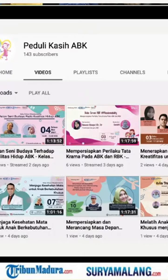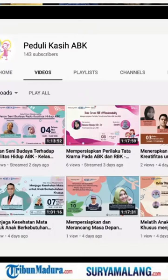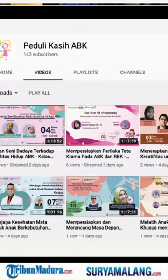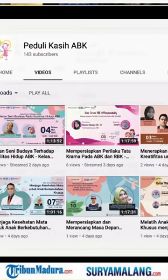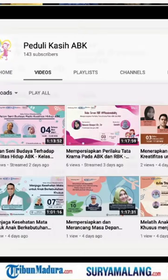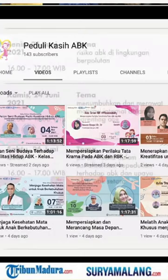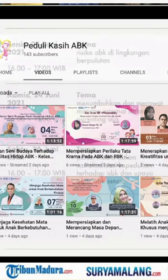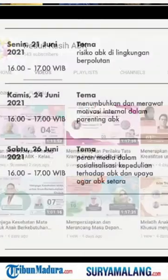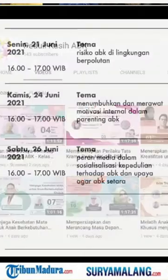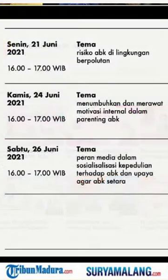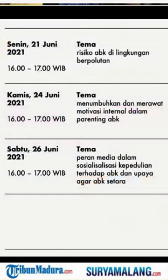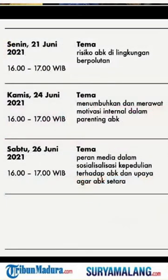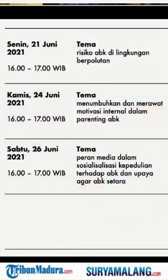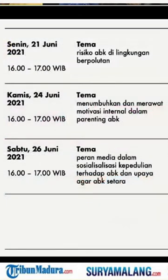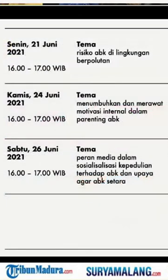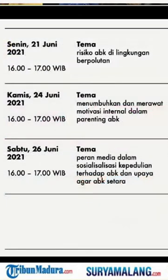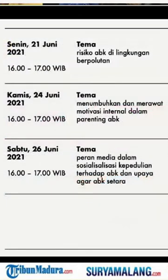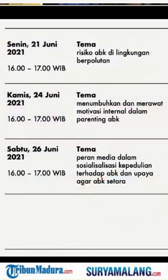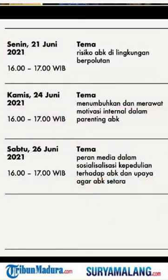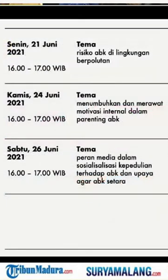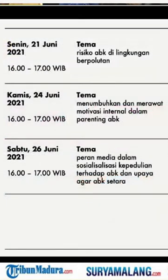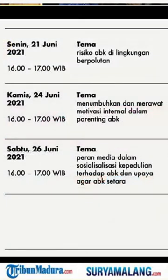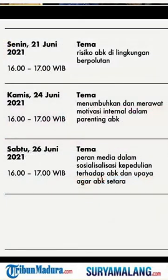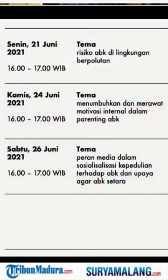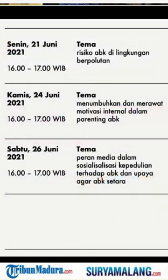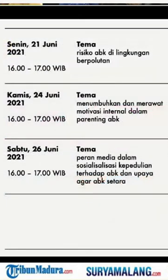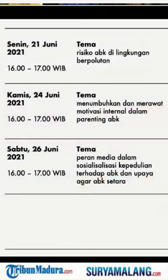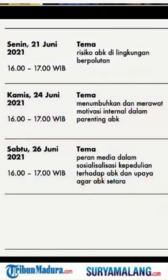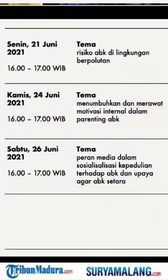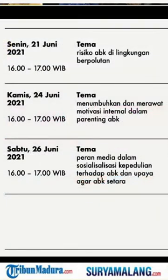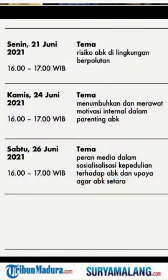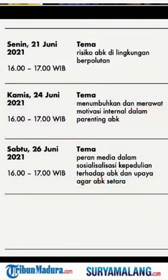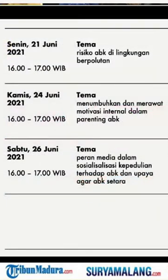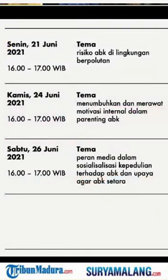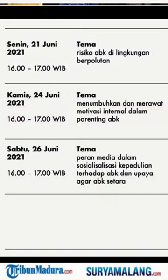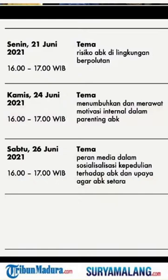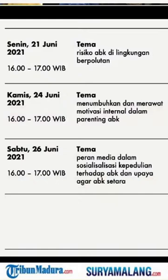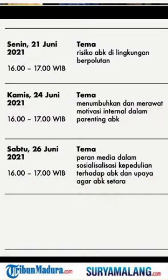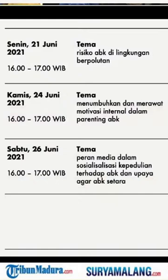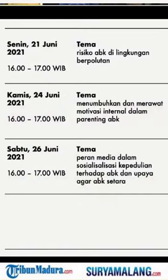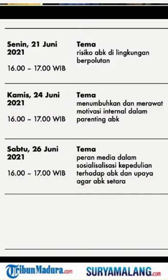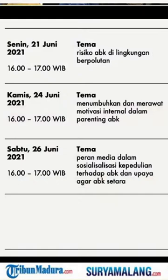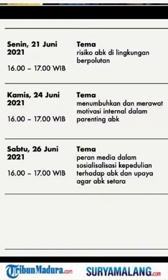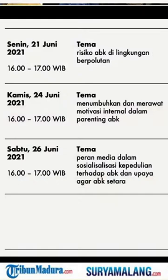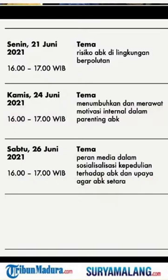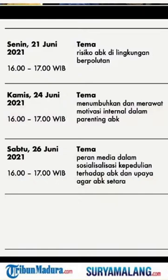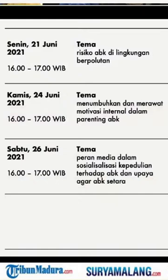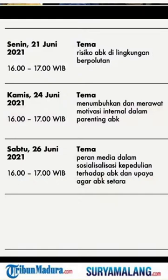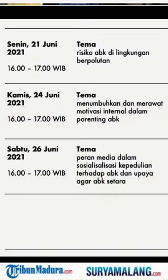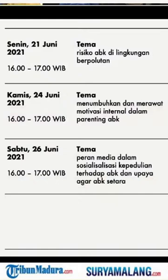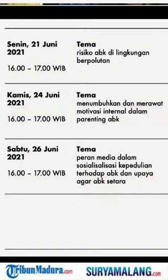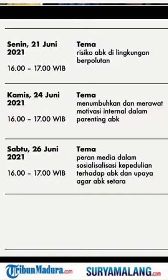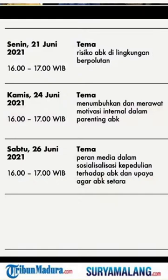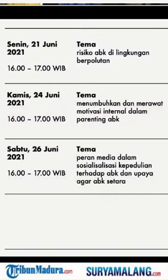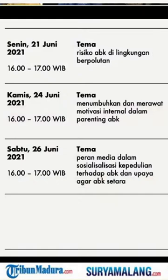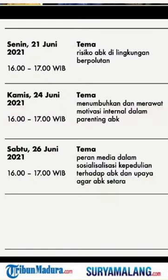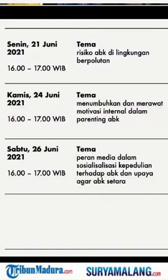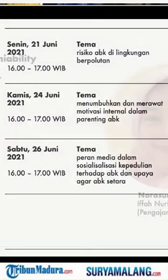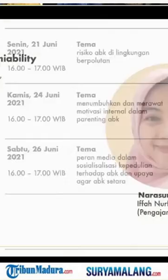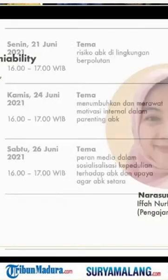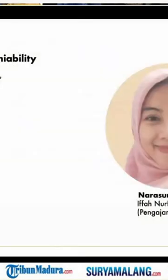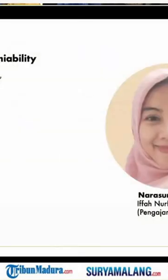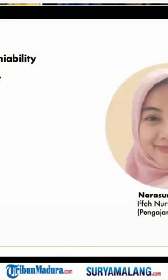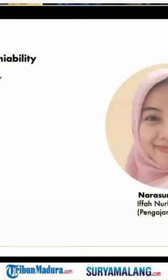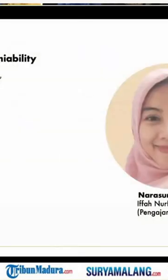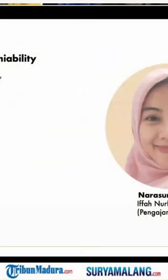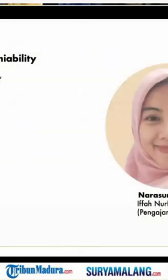itu. Oke. Silakan Bu Erni. Baik, selanjutnya mari kita mulai diskusi pada